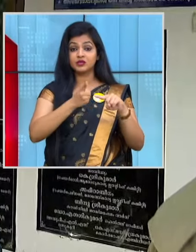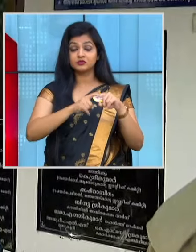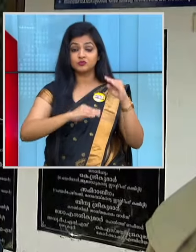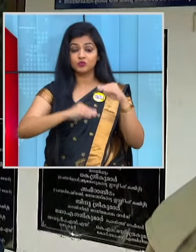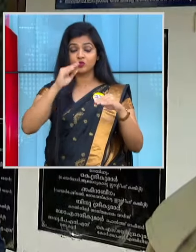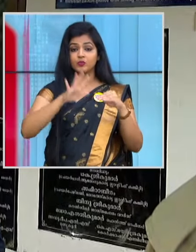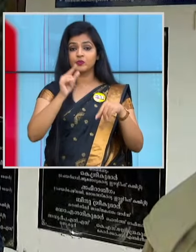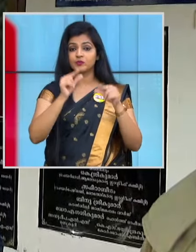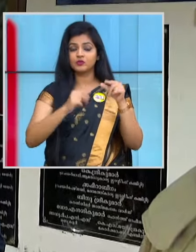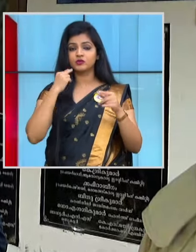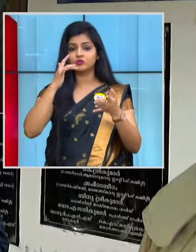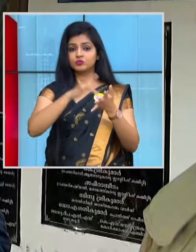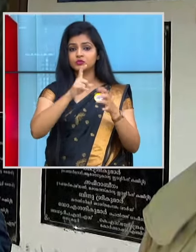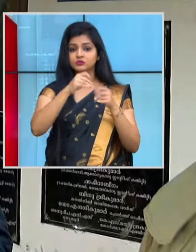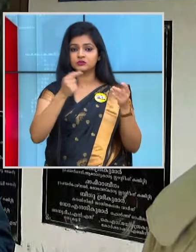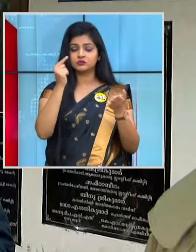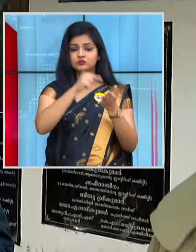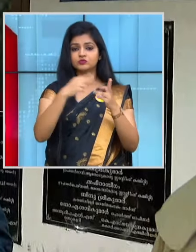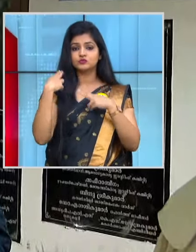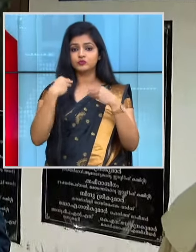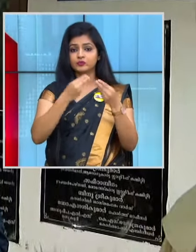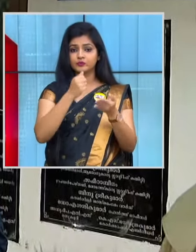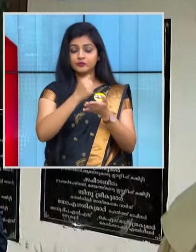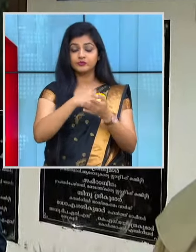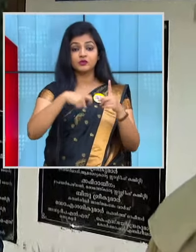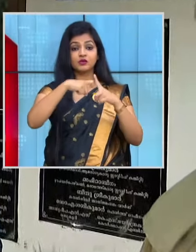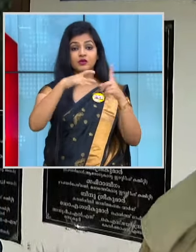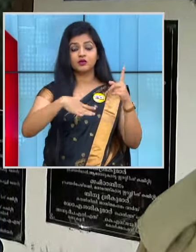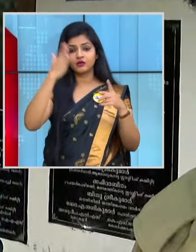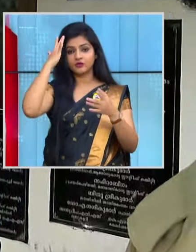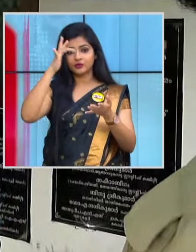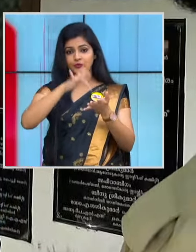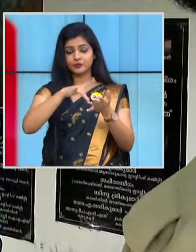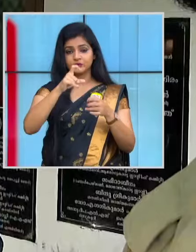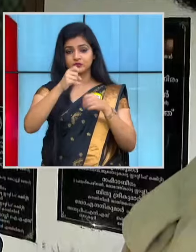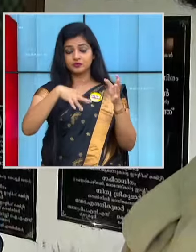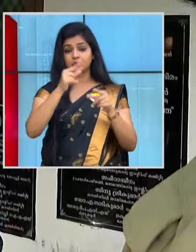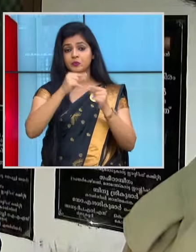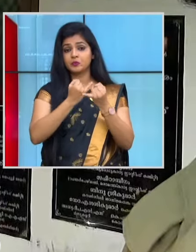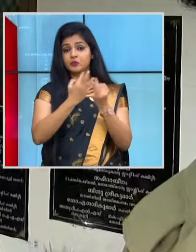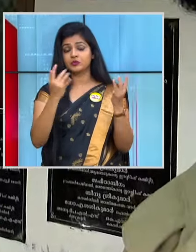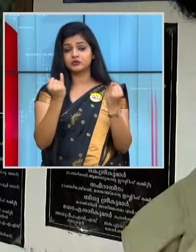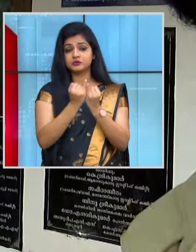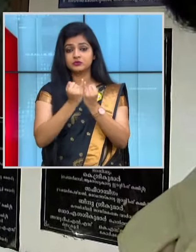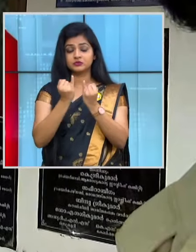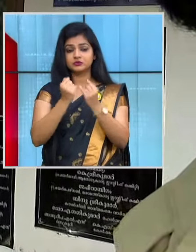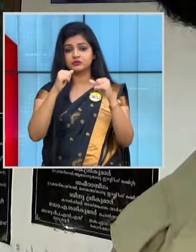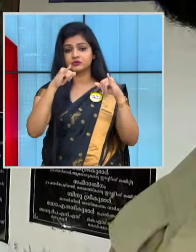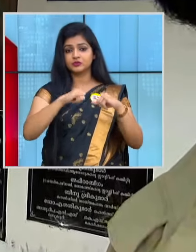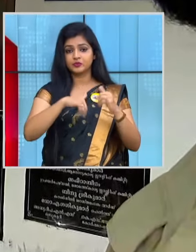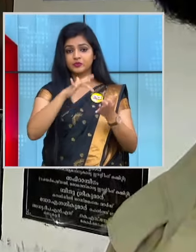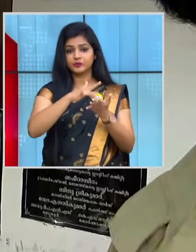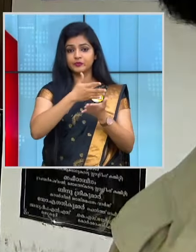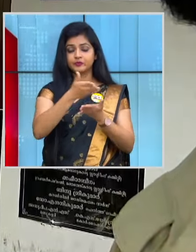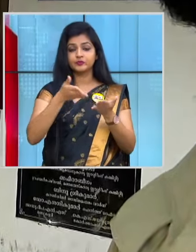തിരുവനന്തപുരത്ത് വെക്കണം. തിരുവനന്തപുരം എന്ന് പറയുന്നത് കേരളത്തിൻ്റെ തലസ്ഥാന നഗരമാണ്. ഇത്രയും അധികം ജനങ്ങൾ തെങ്ങിപ്പാർക്കുന്ന സാന്ദ്രതയുള്ള ഒരു പ്രദേശമാണ്.